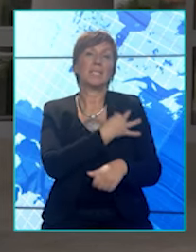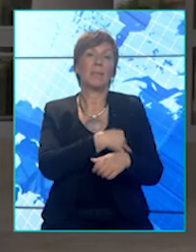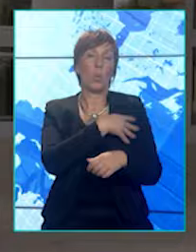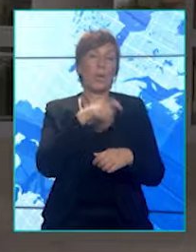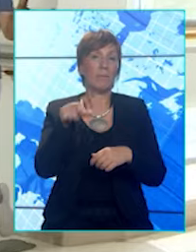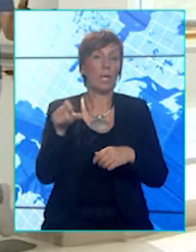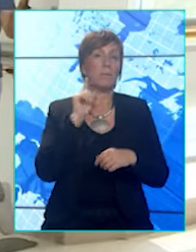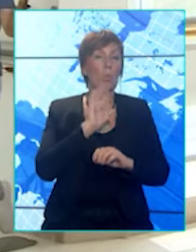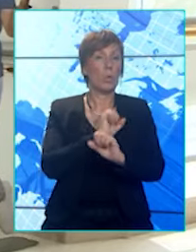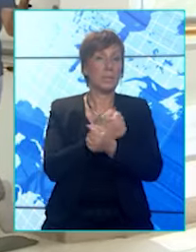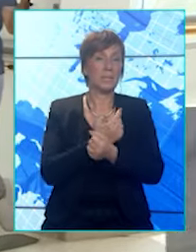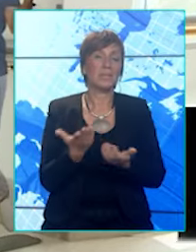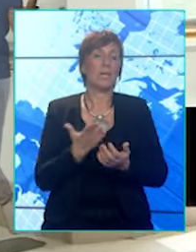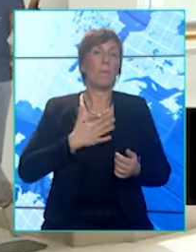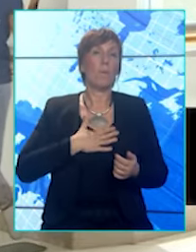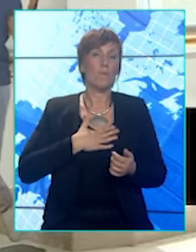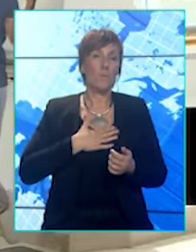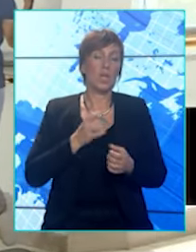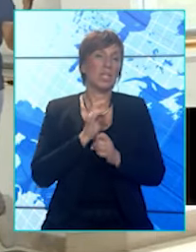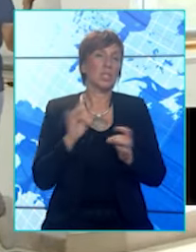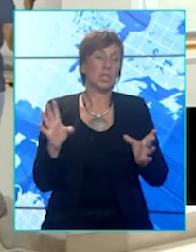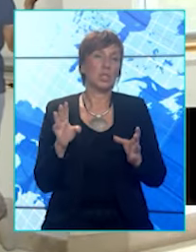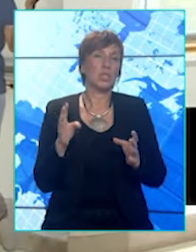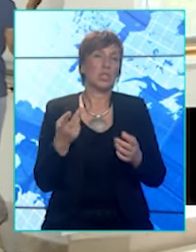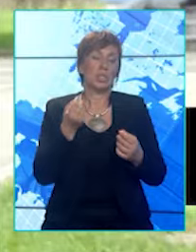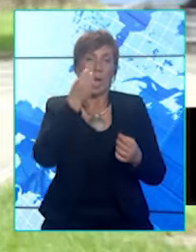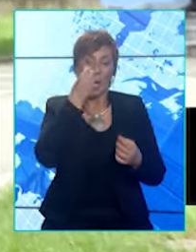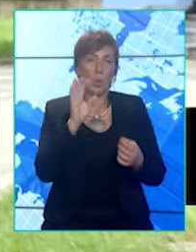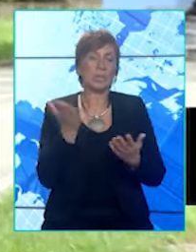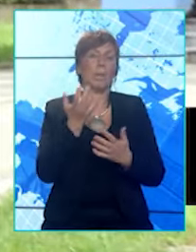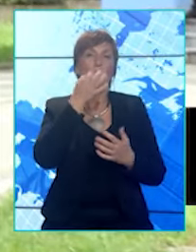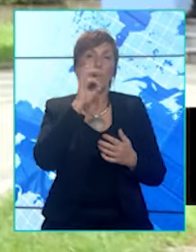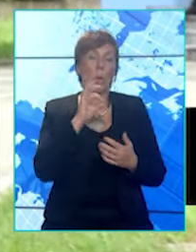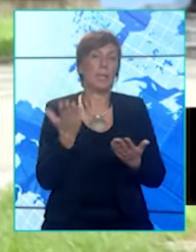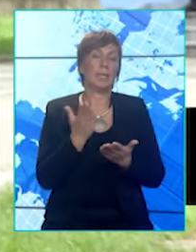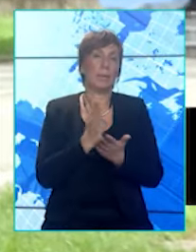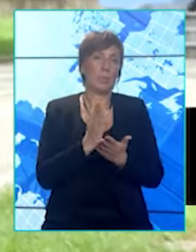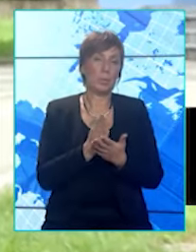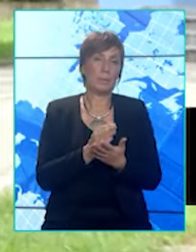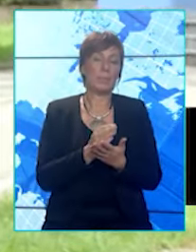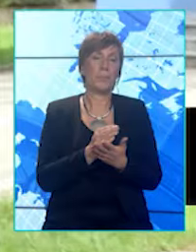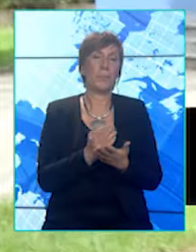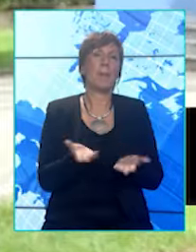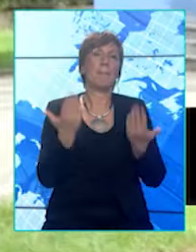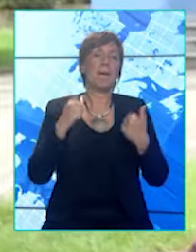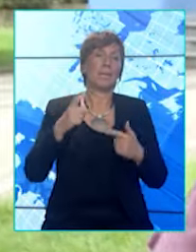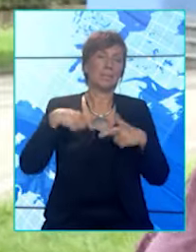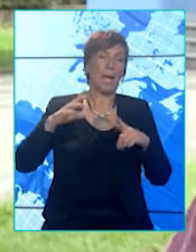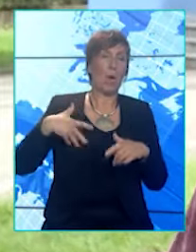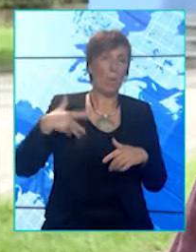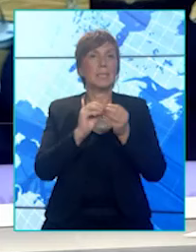Bosni i Hercegovini. Samo bolje, ništa lošije. Da bude bolje, bar za